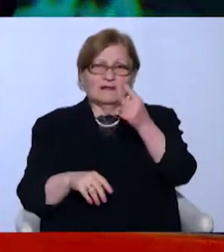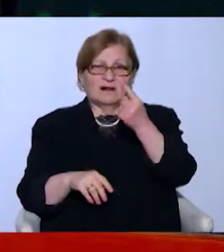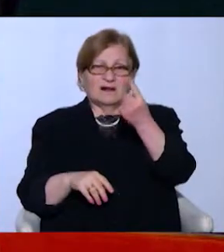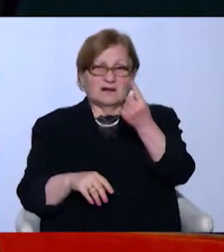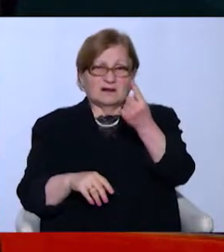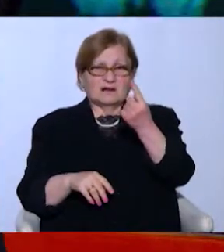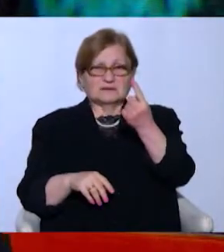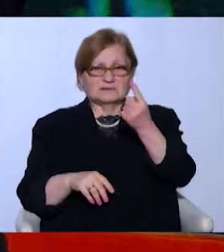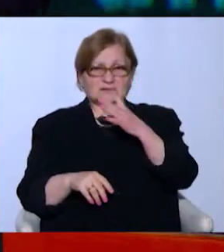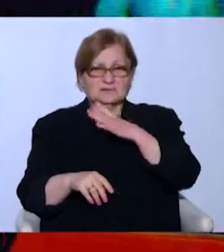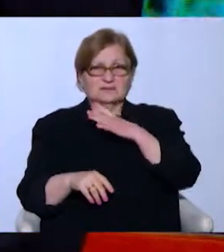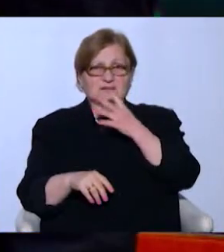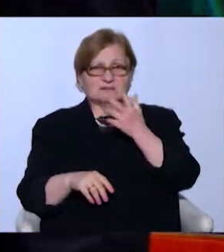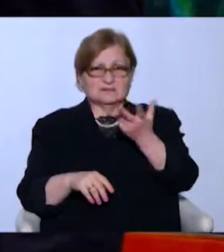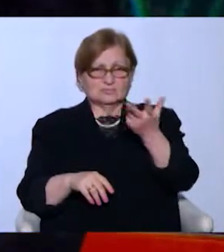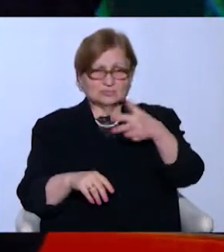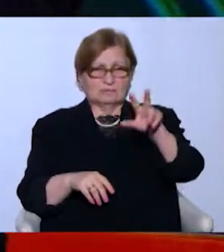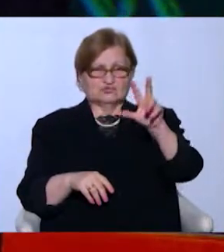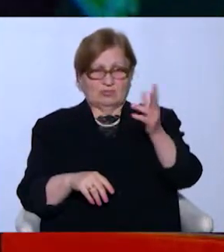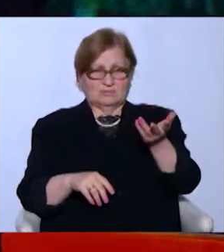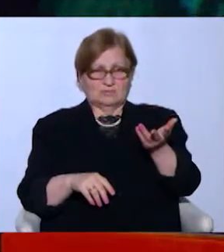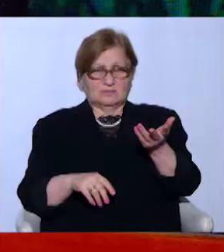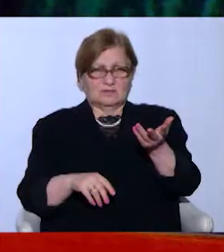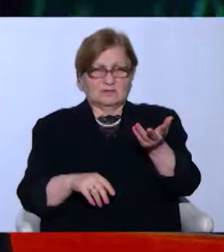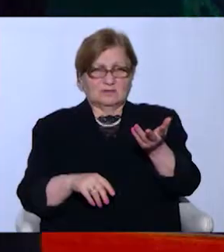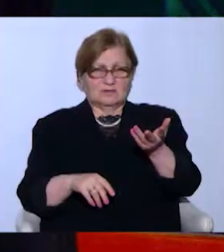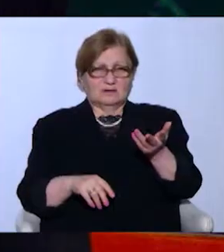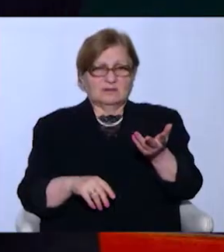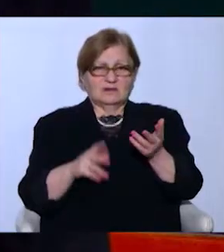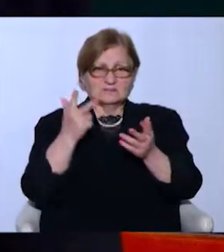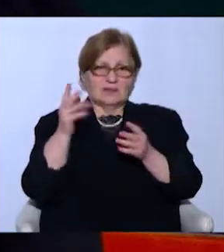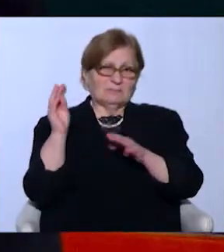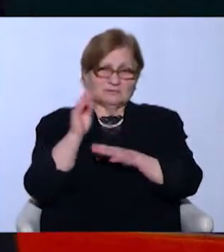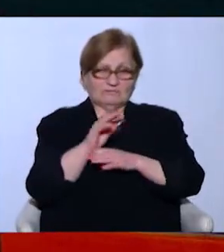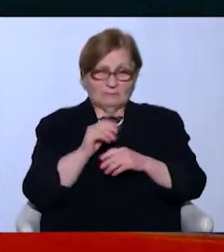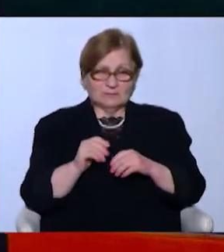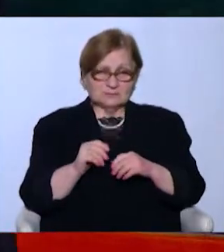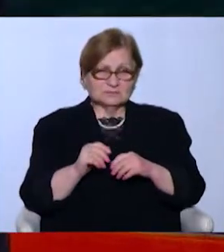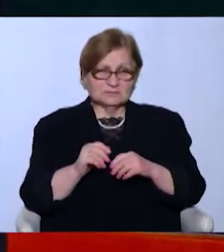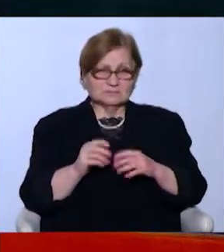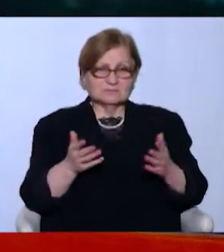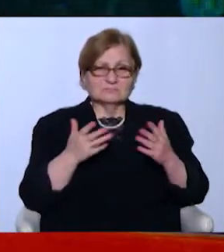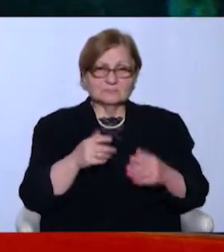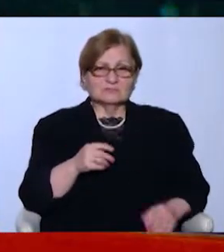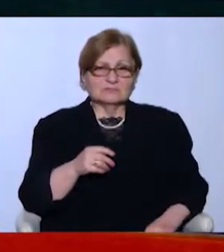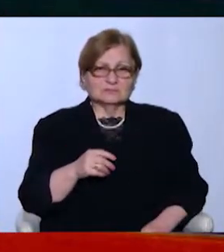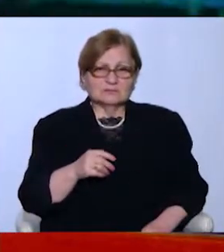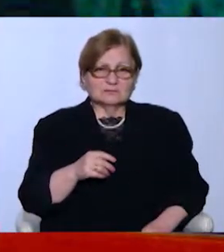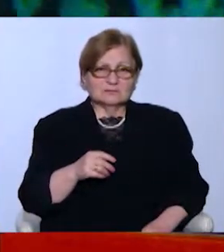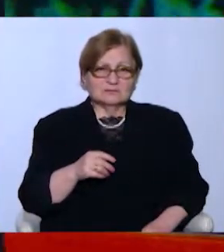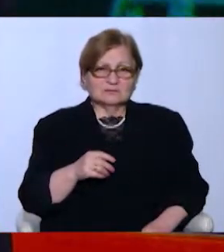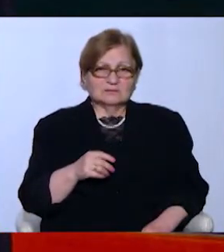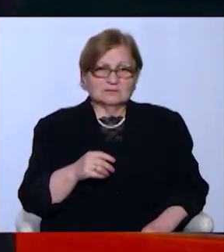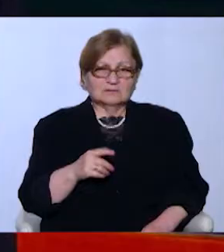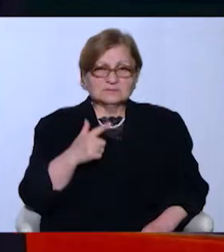2 ერთხელი, ერთხელ კი არა, 3ჯერი იყო აქ ნამრავლში, მაგრამ 3 არისო და ამომატეს 3. მაშ გამოვიდა 24 3ჯერი,